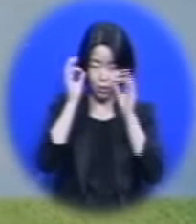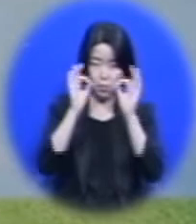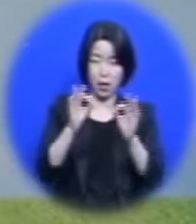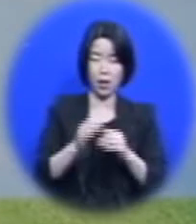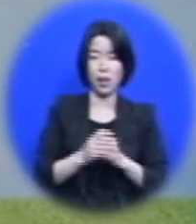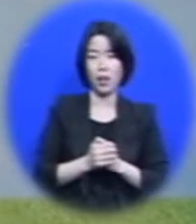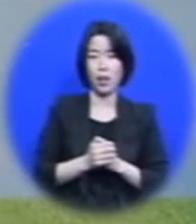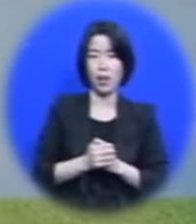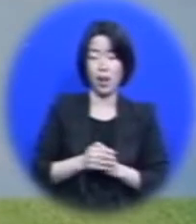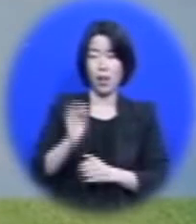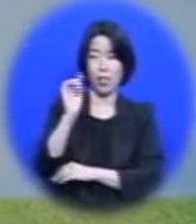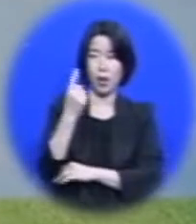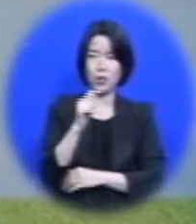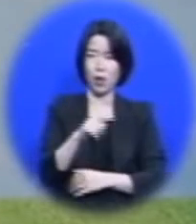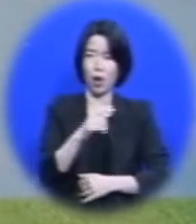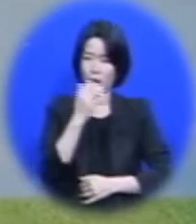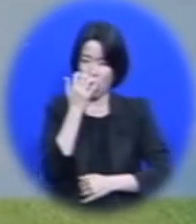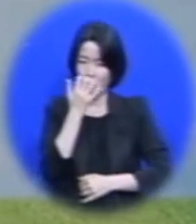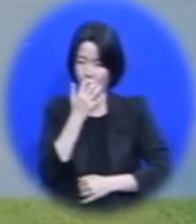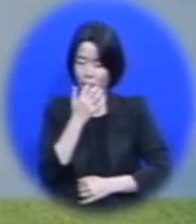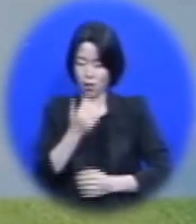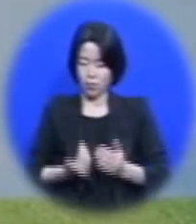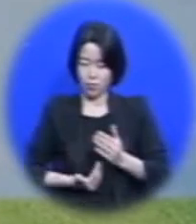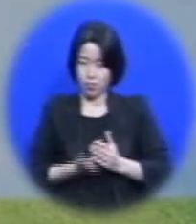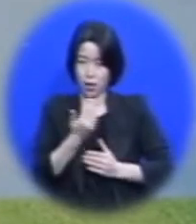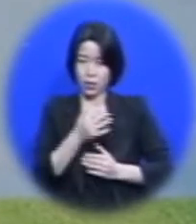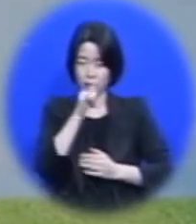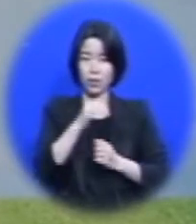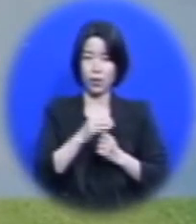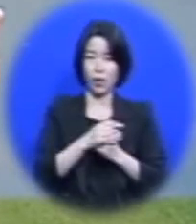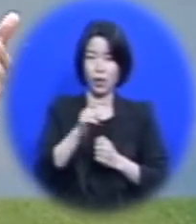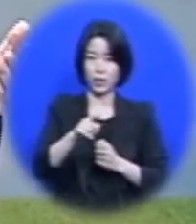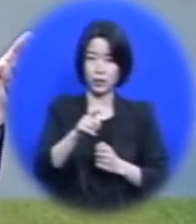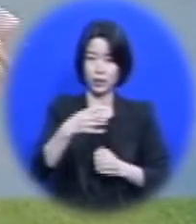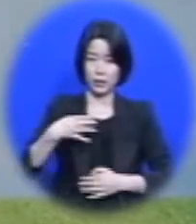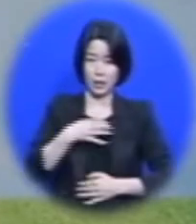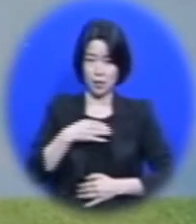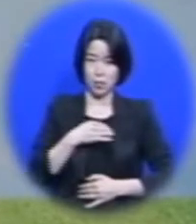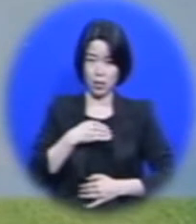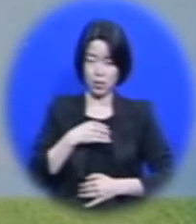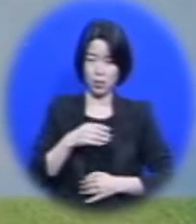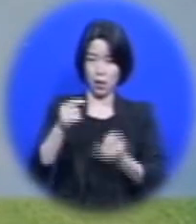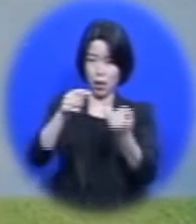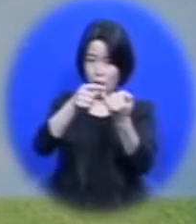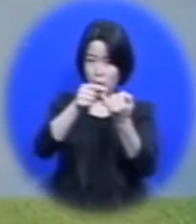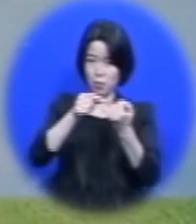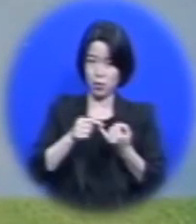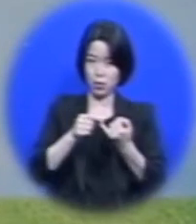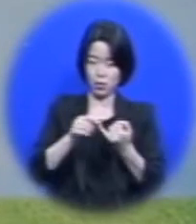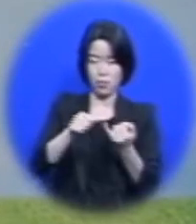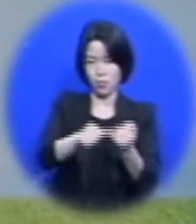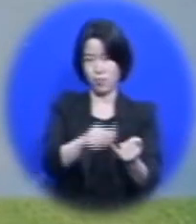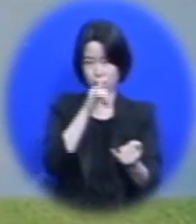그리고 다윗에게 정욕이 부릴 듯 일어나고 그래서 그 밧세바를 왕궁에 불러들이고 간음을